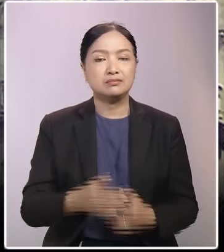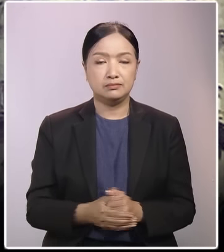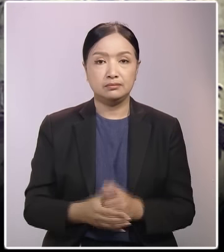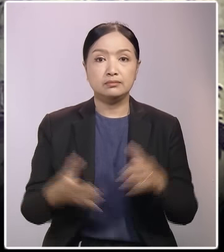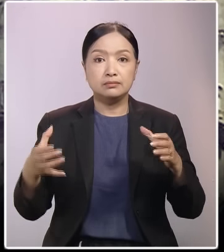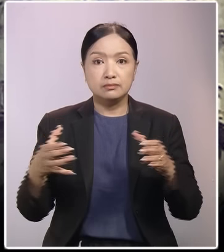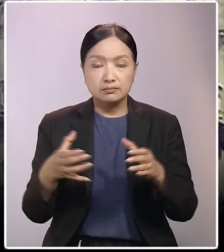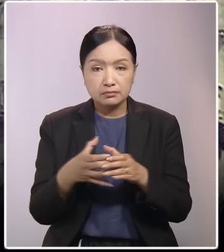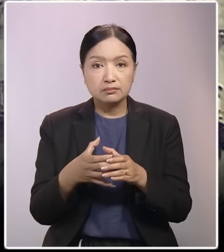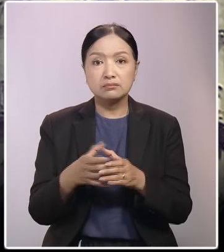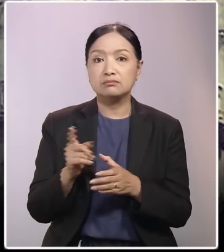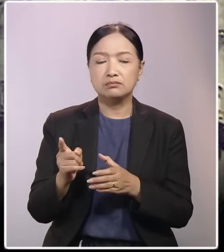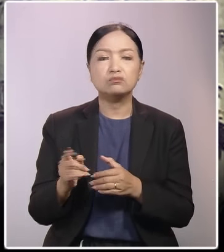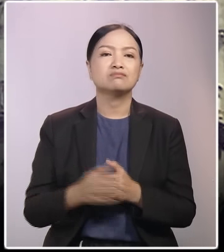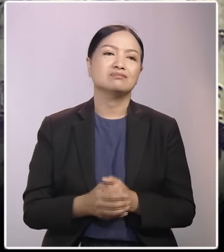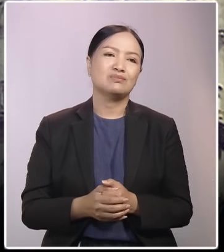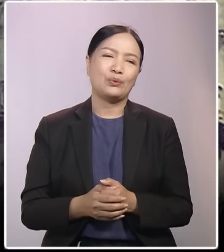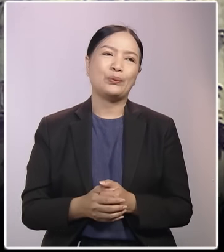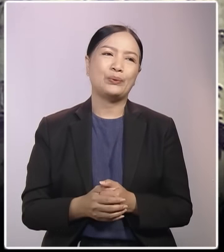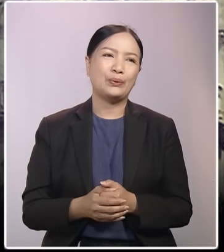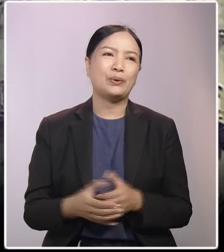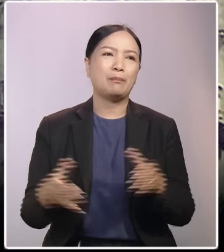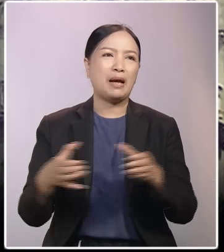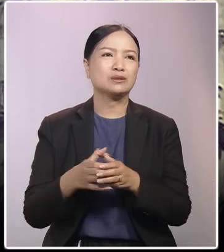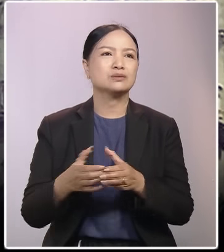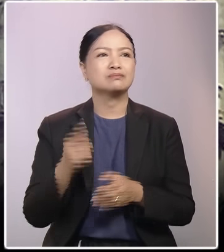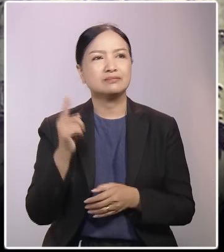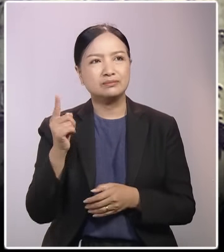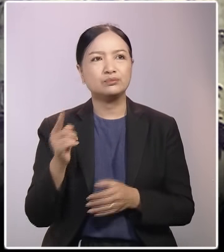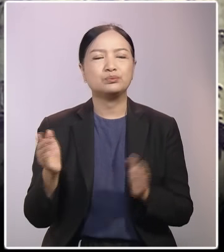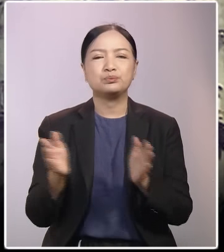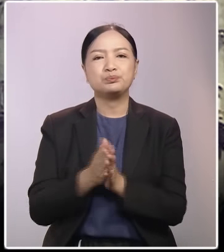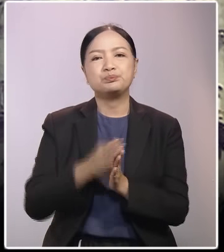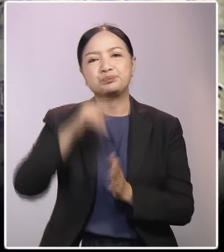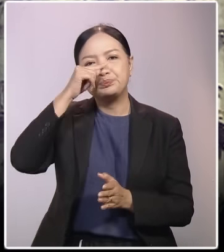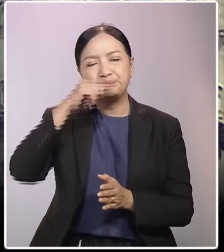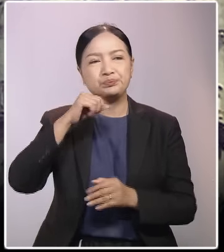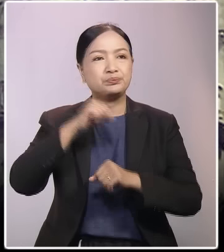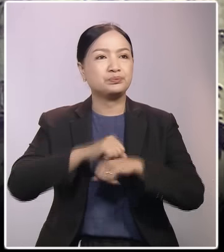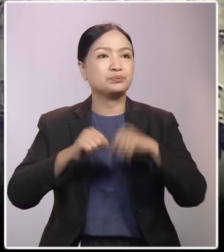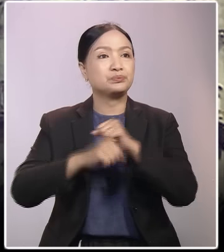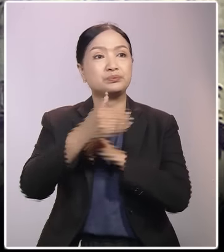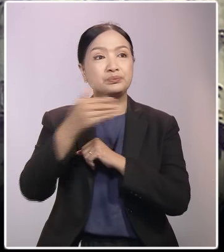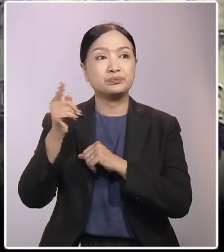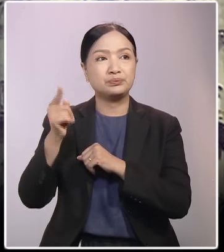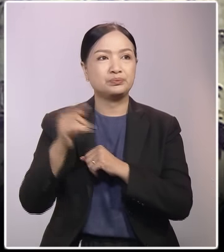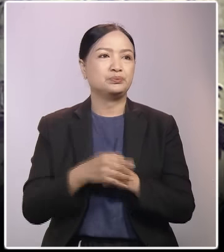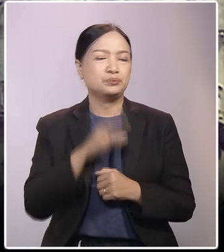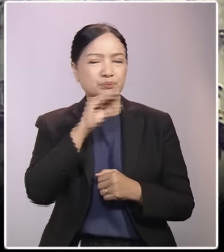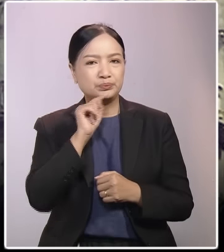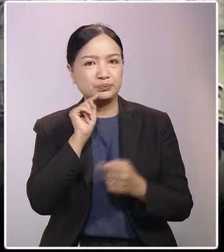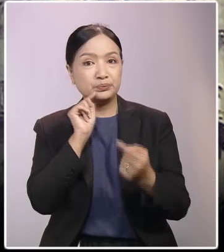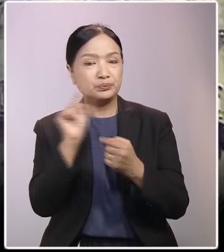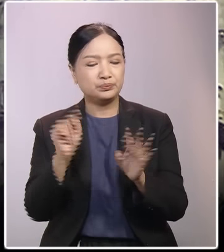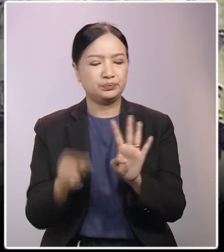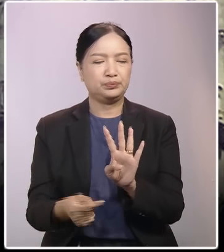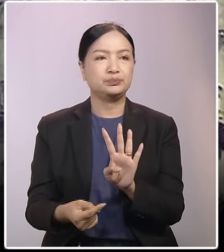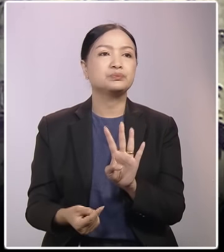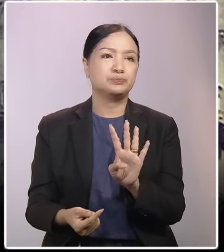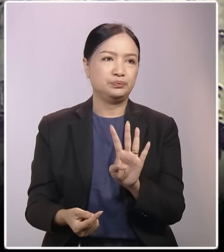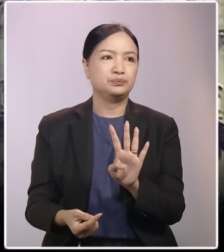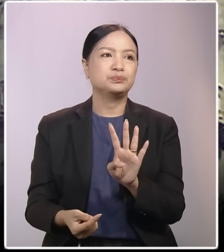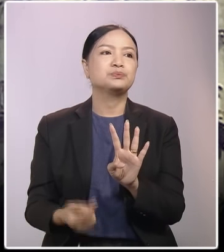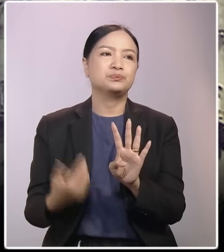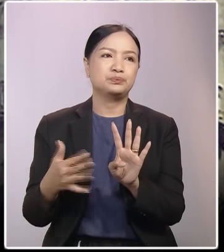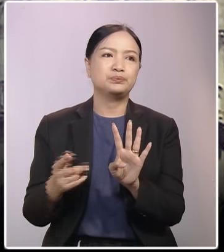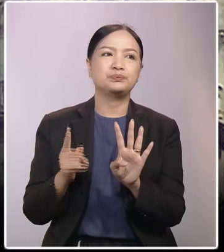พรรครวมไทยสร้างชาติอันนี้ก็คือเซอร์ไพรส์อยู่เหมือนกันนะฮะมีการตั้งคำถามกันถึงคุณขิงเอกนพร้อมพันธแต่ว่าท้ายที่สุดแล้วท่าน